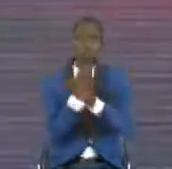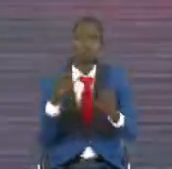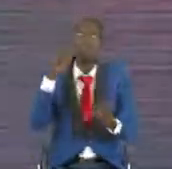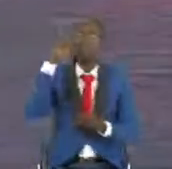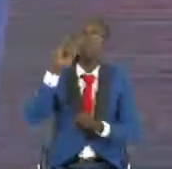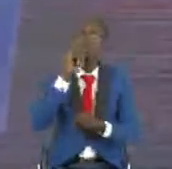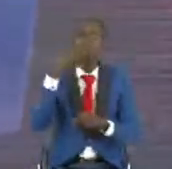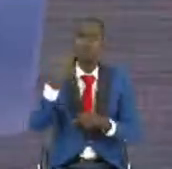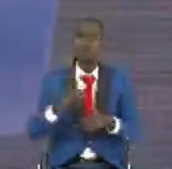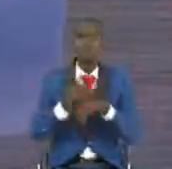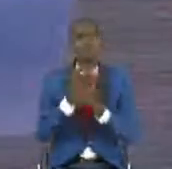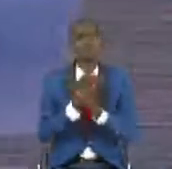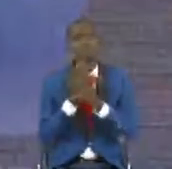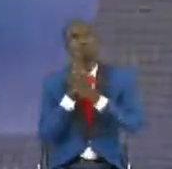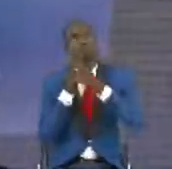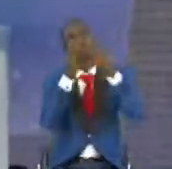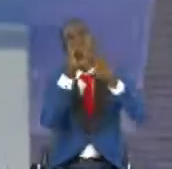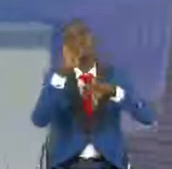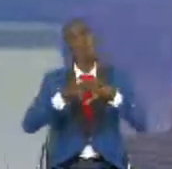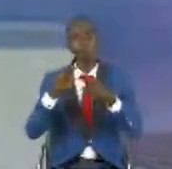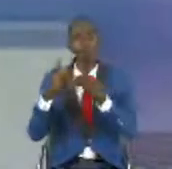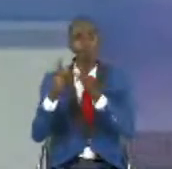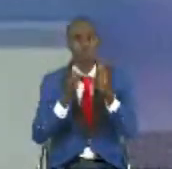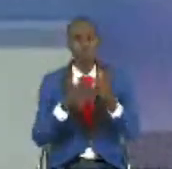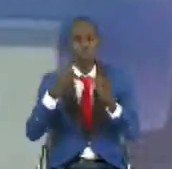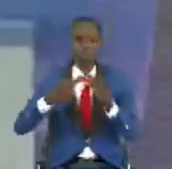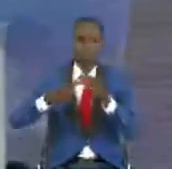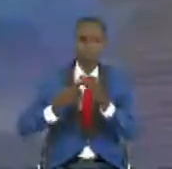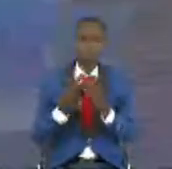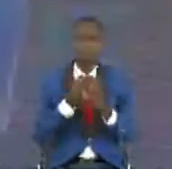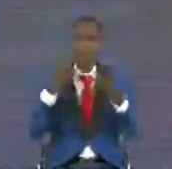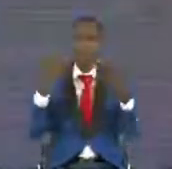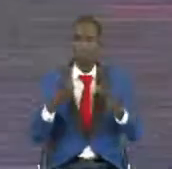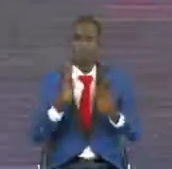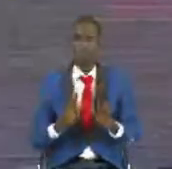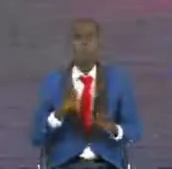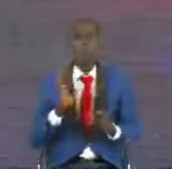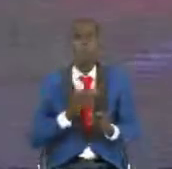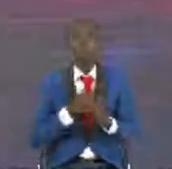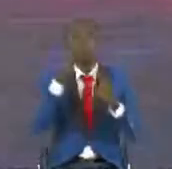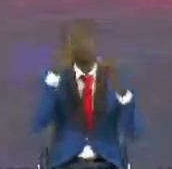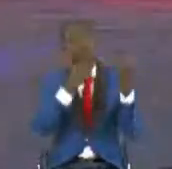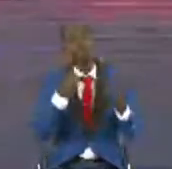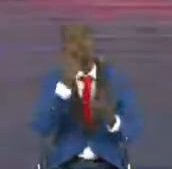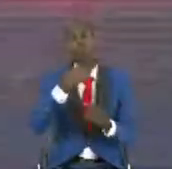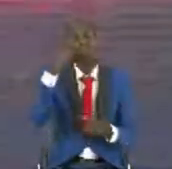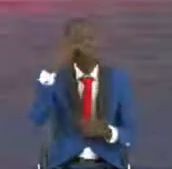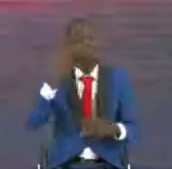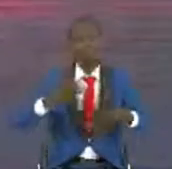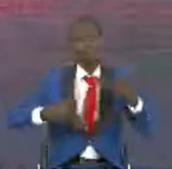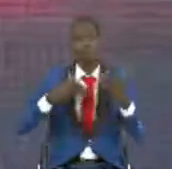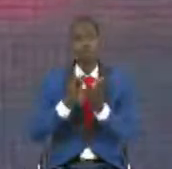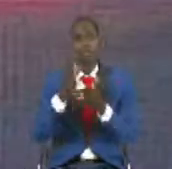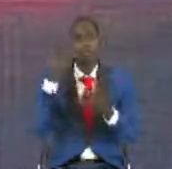c'est lui l'auteur. Ayant les regards sur Jésus, l'auteur, le chef et le consommateur de notre foi, qui en vue